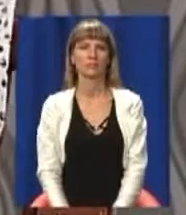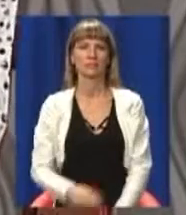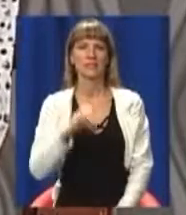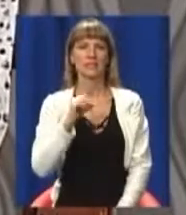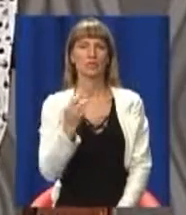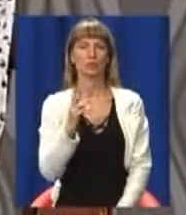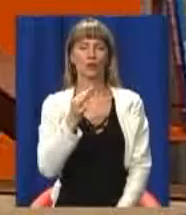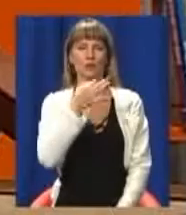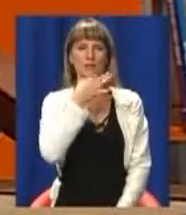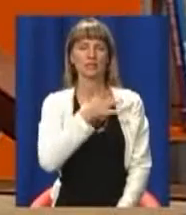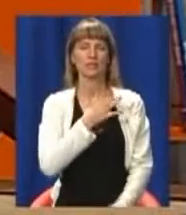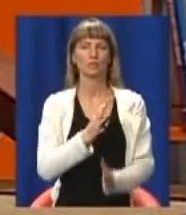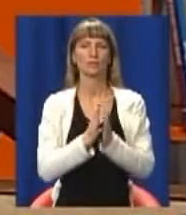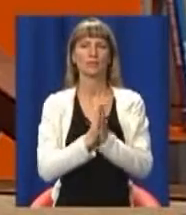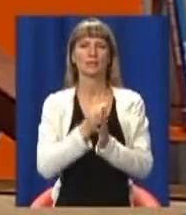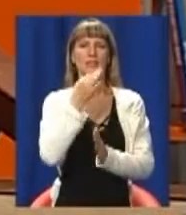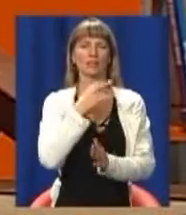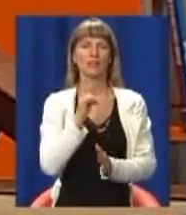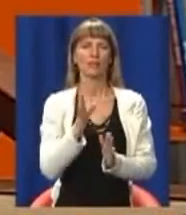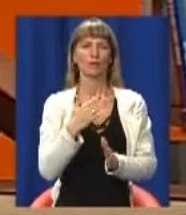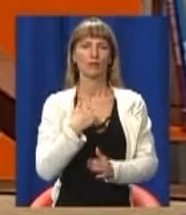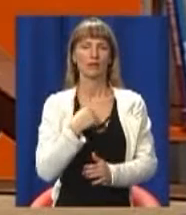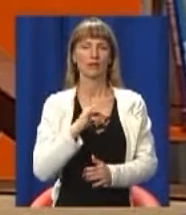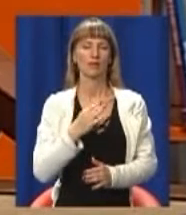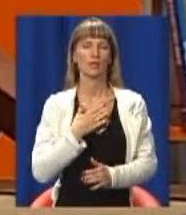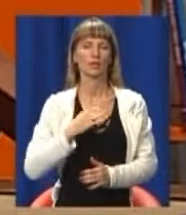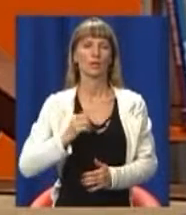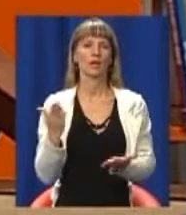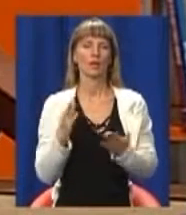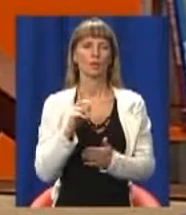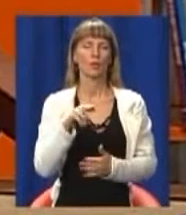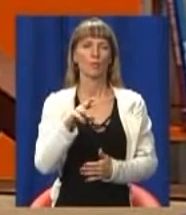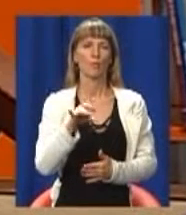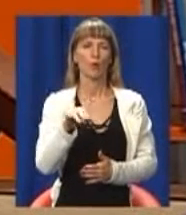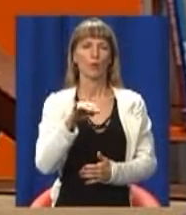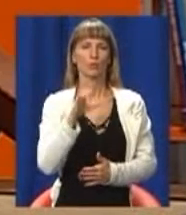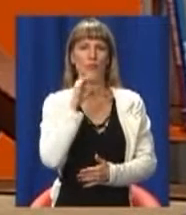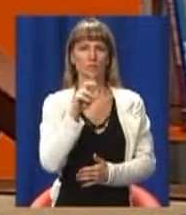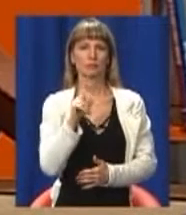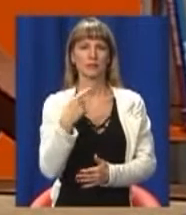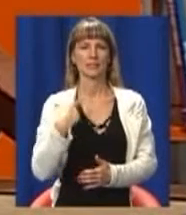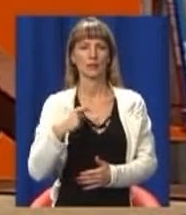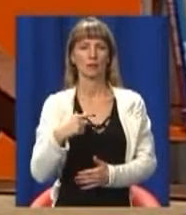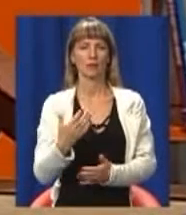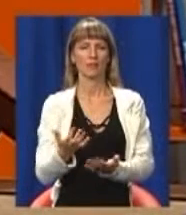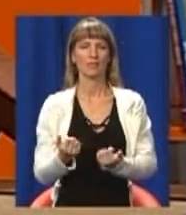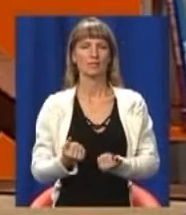Сашко, скажи мені, будь ласка, також скажи не тільки мені, а нашим друзям, ну, яку породу собаки ти б завів у себе вдома?